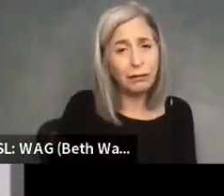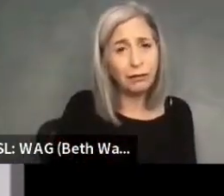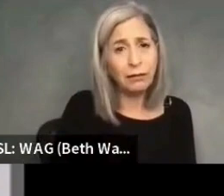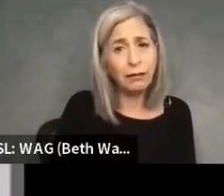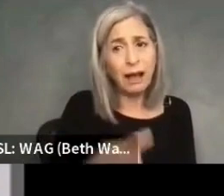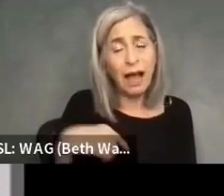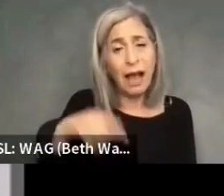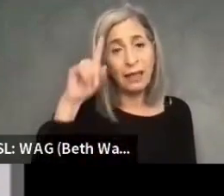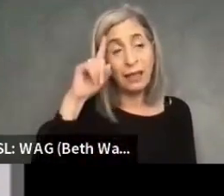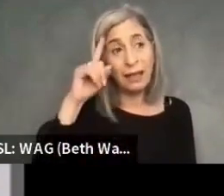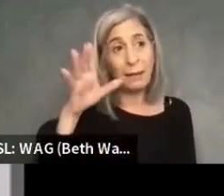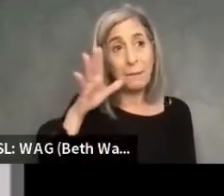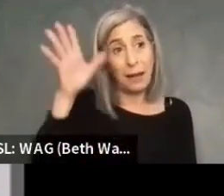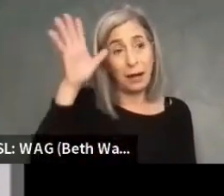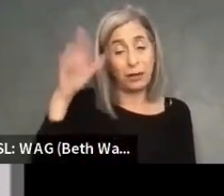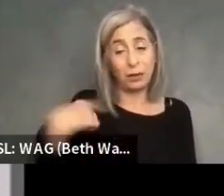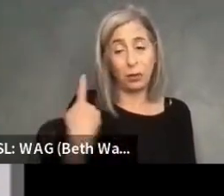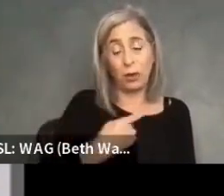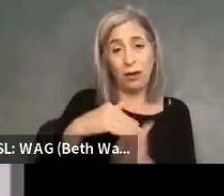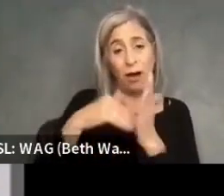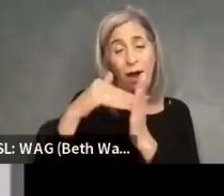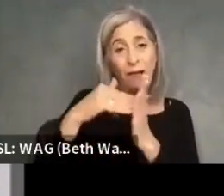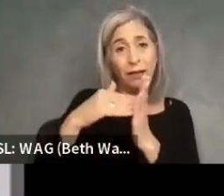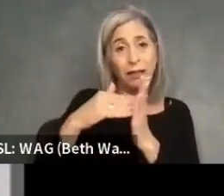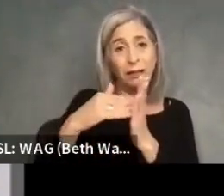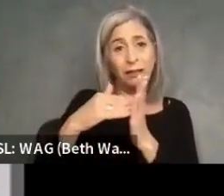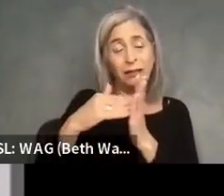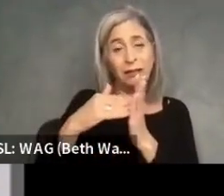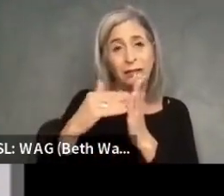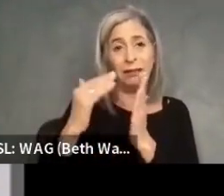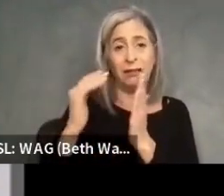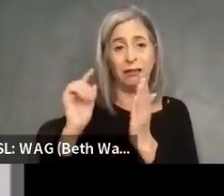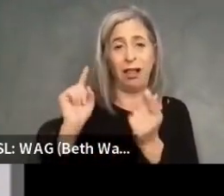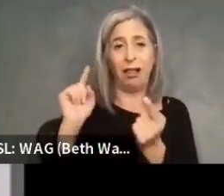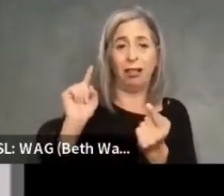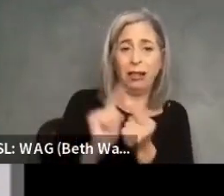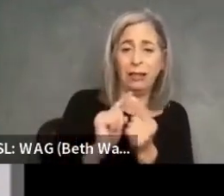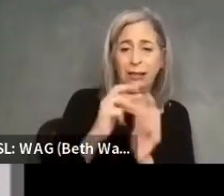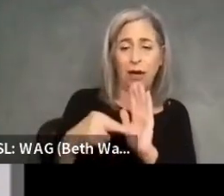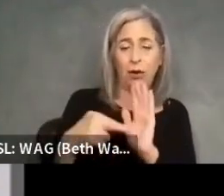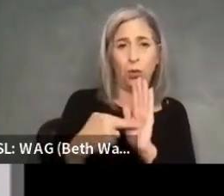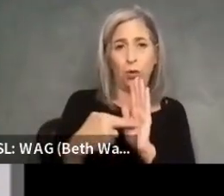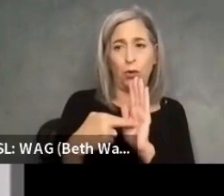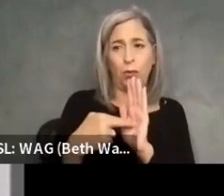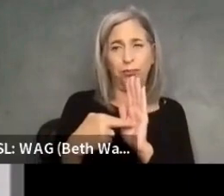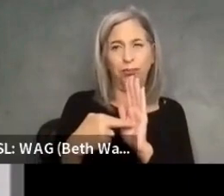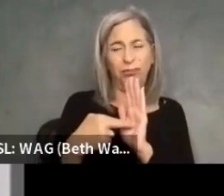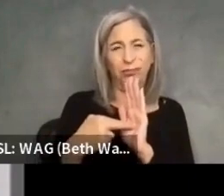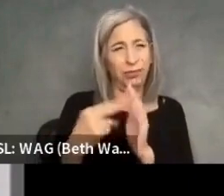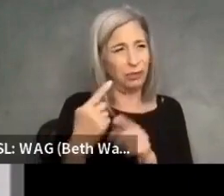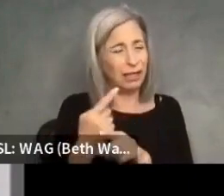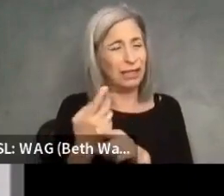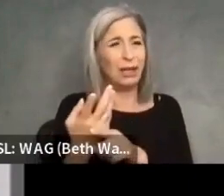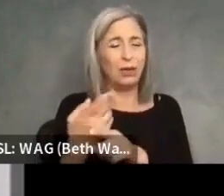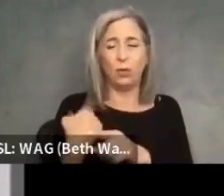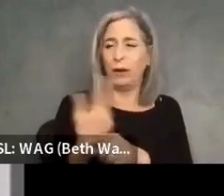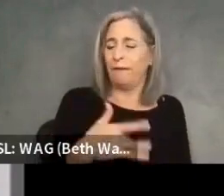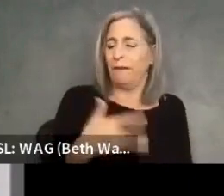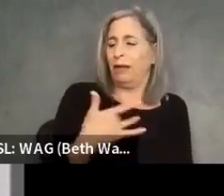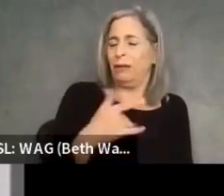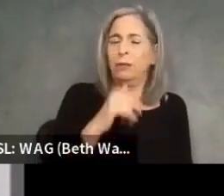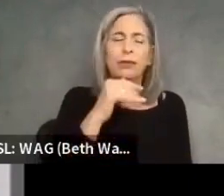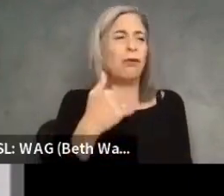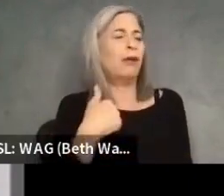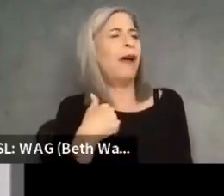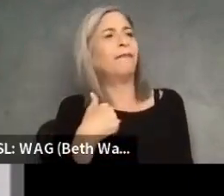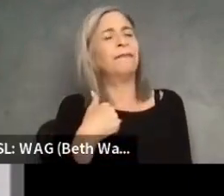家长们，你要知道，您是 因为孩子教育里面不可缺失